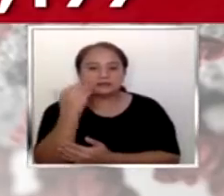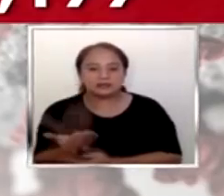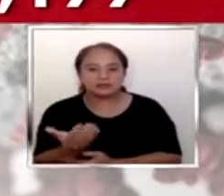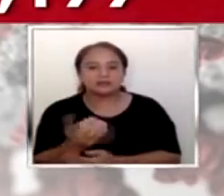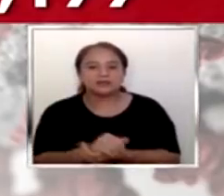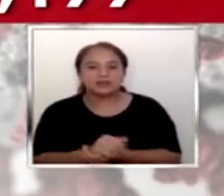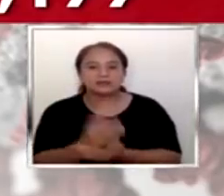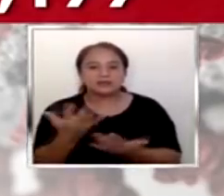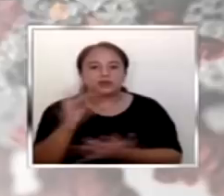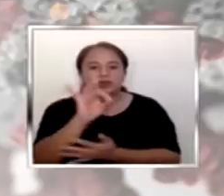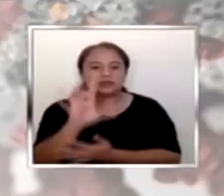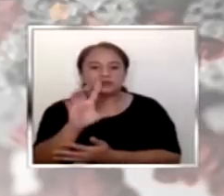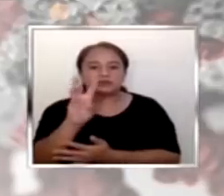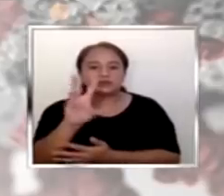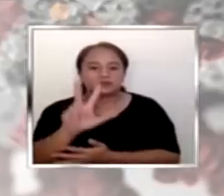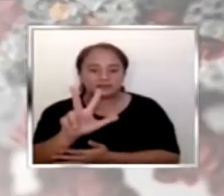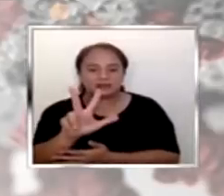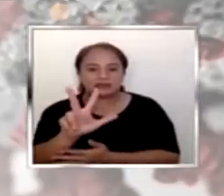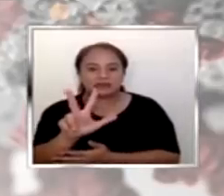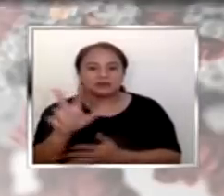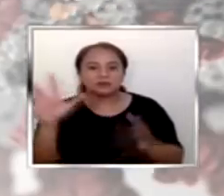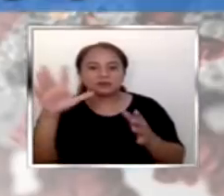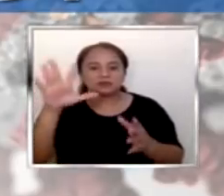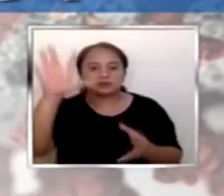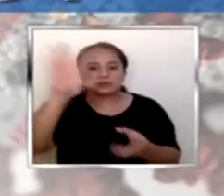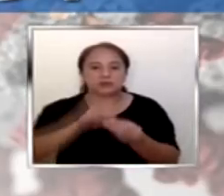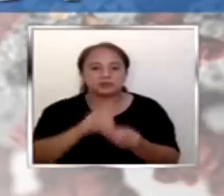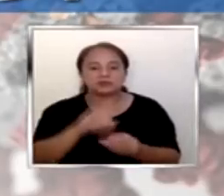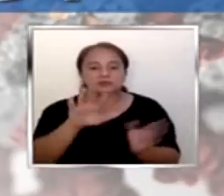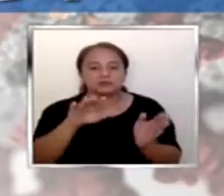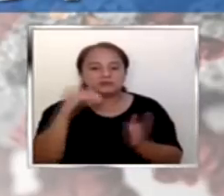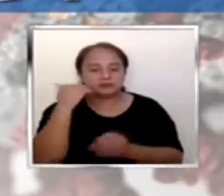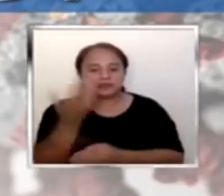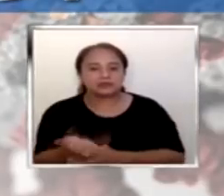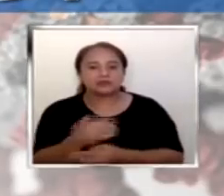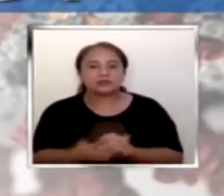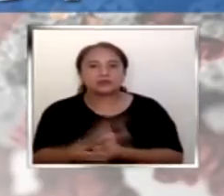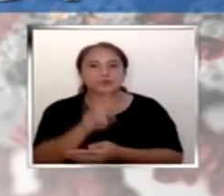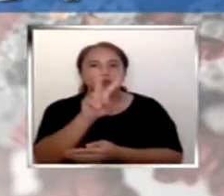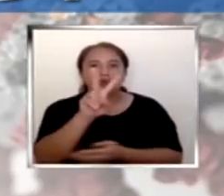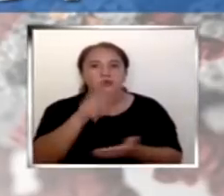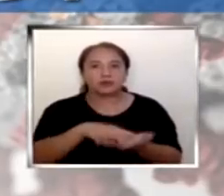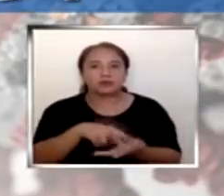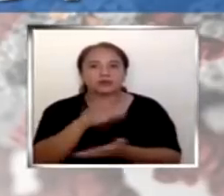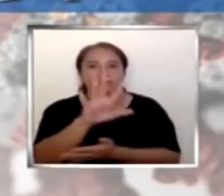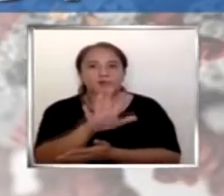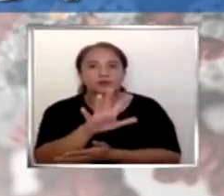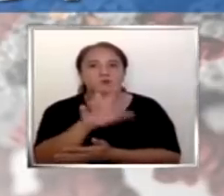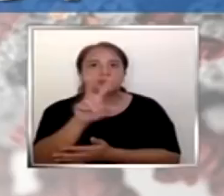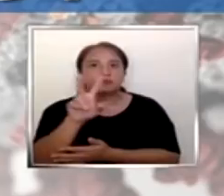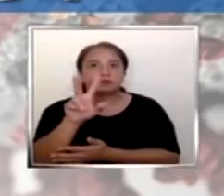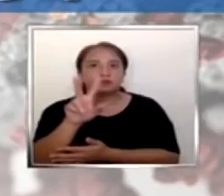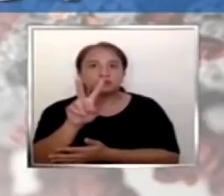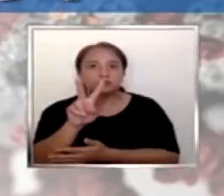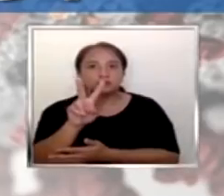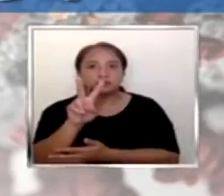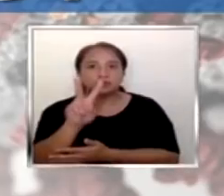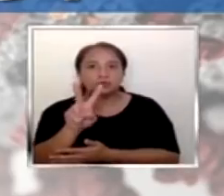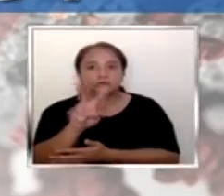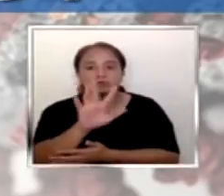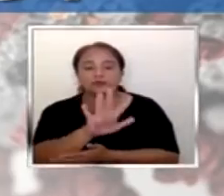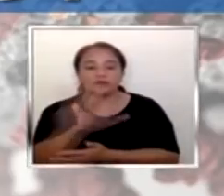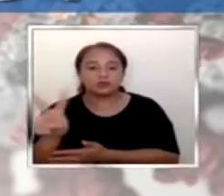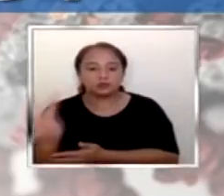ang total deaths. Umakyat naman sa 2,522 ang bilang ng mga Pinoy abroad na tinamaan ng